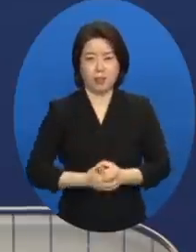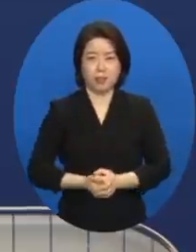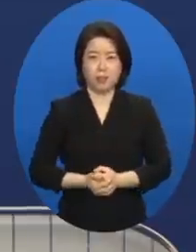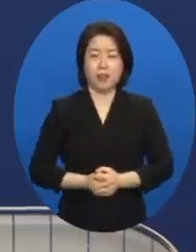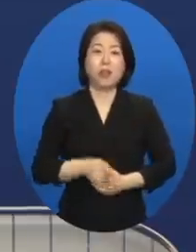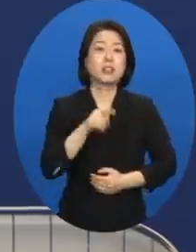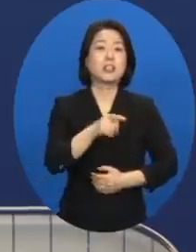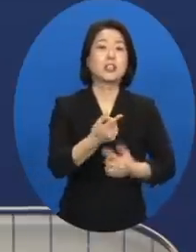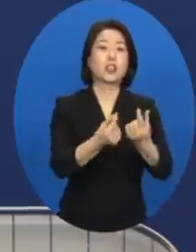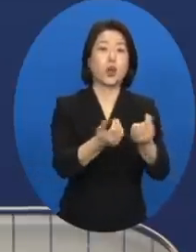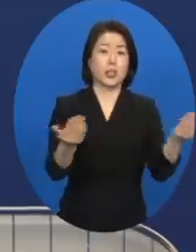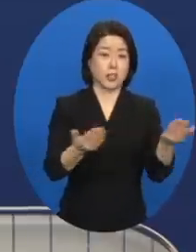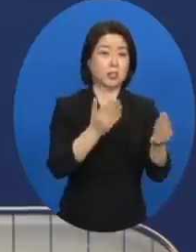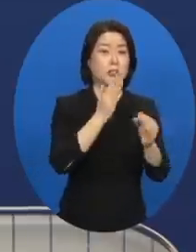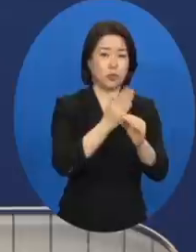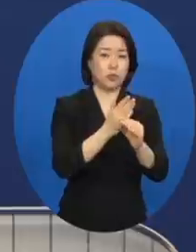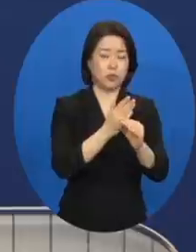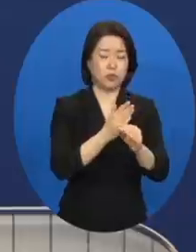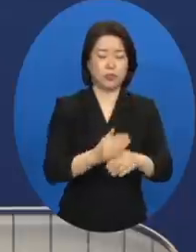그러고 있어요.